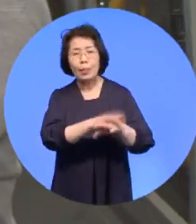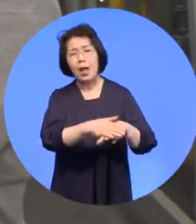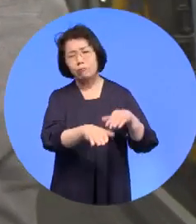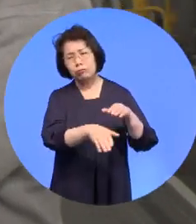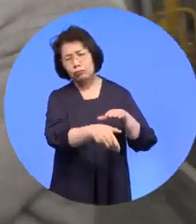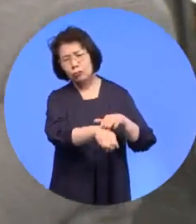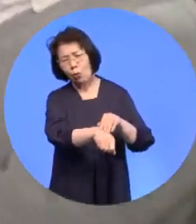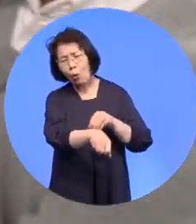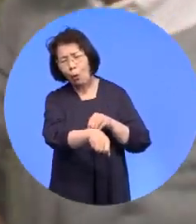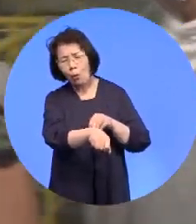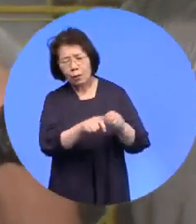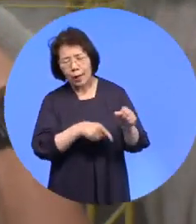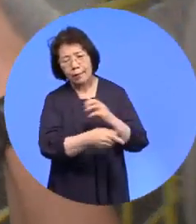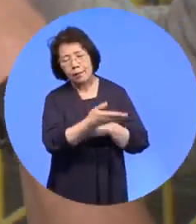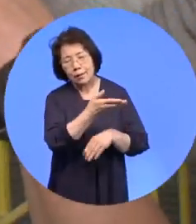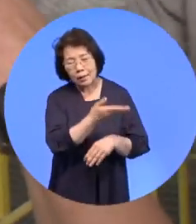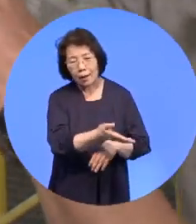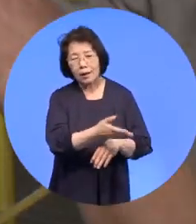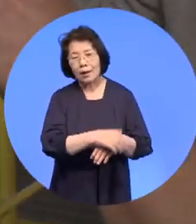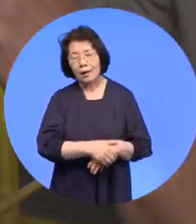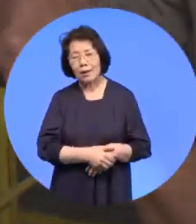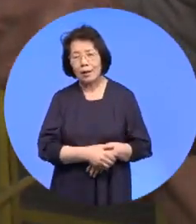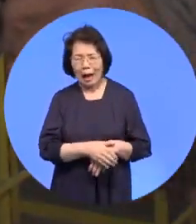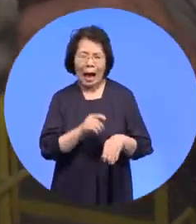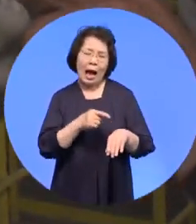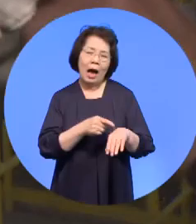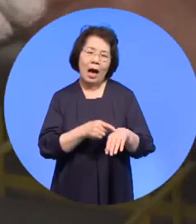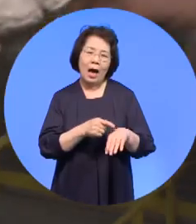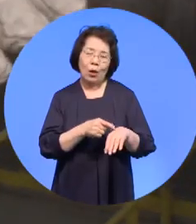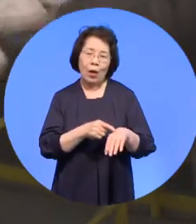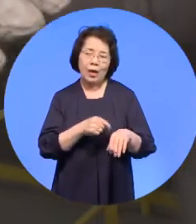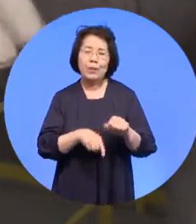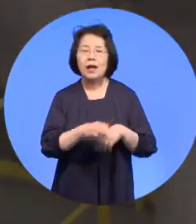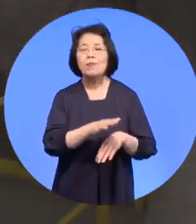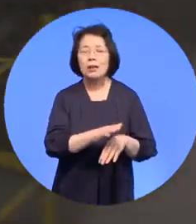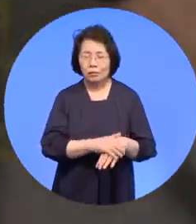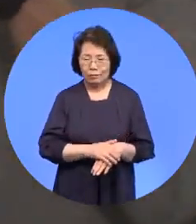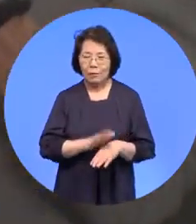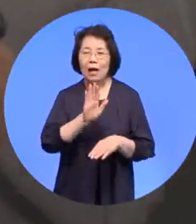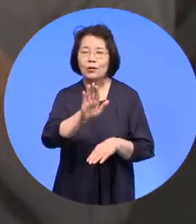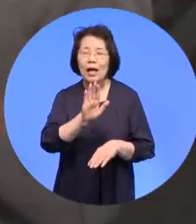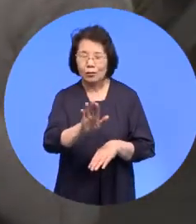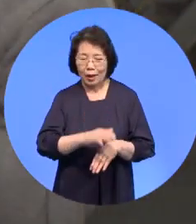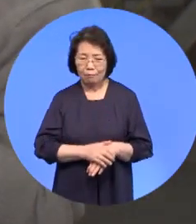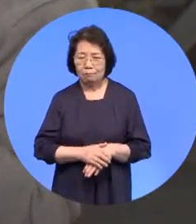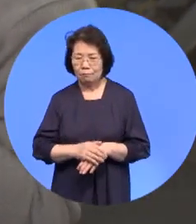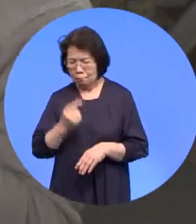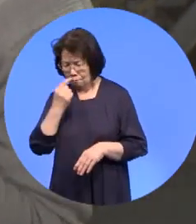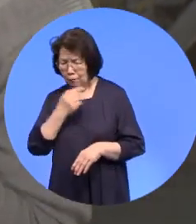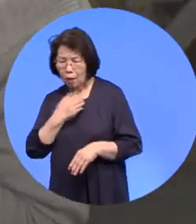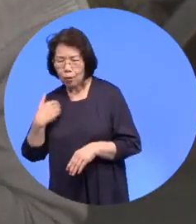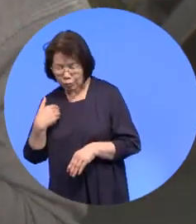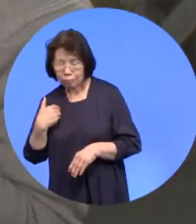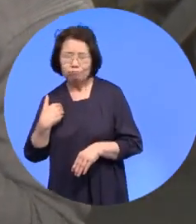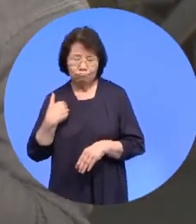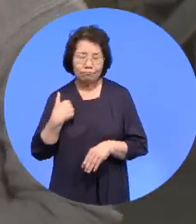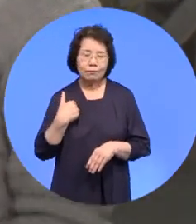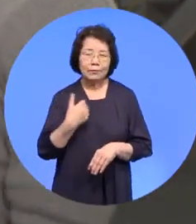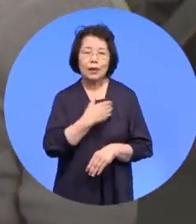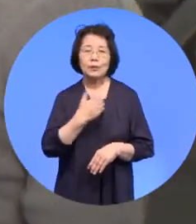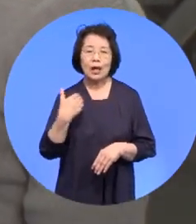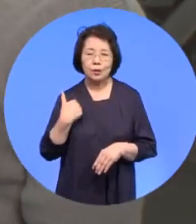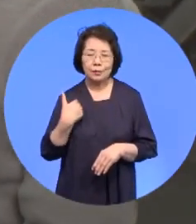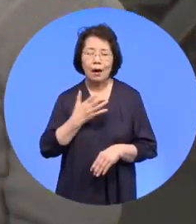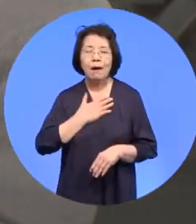これってプロセですかんあと僕はヤバイですよねって言ってるだけな買っても1年ありがとう